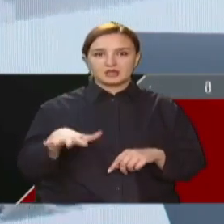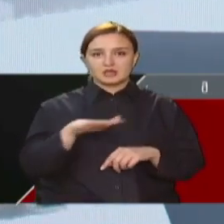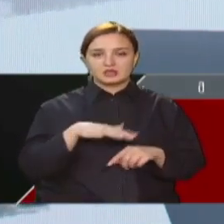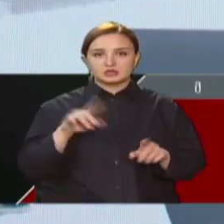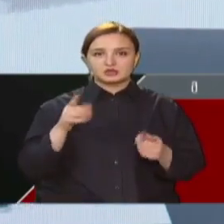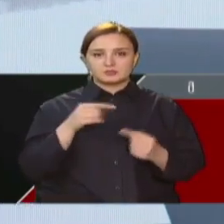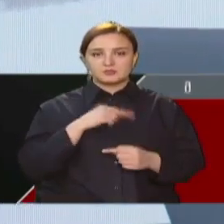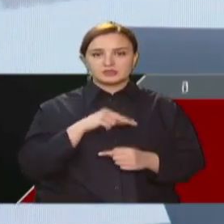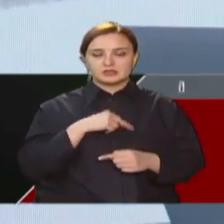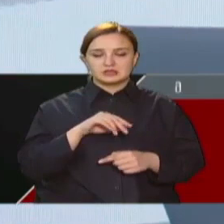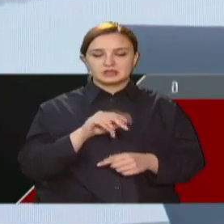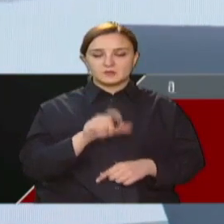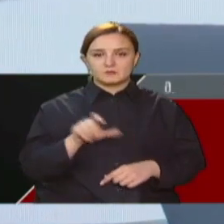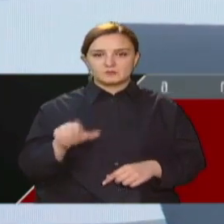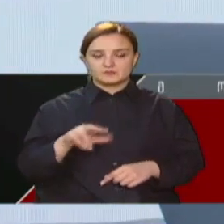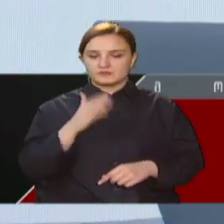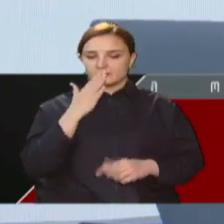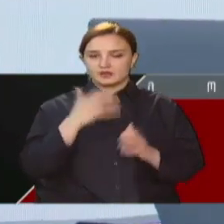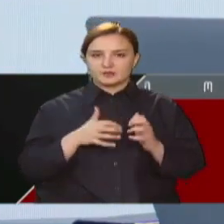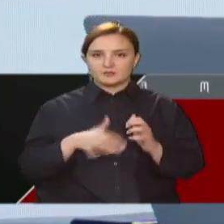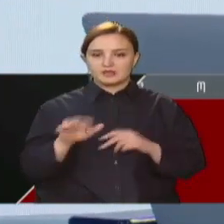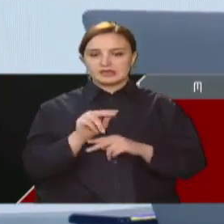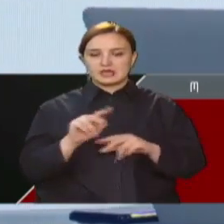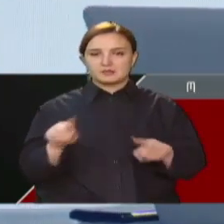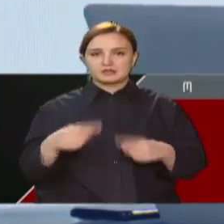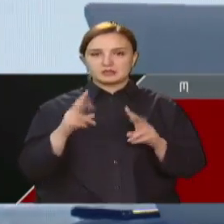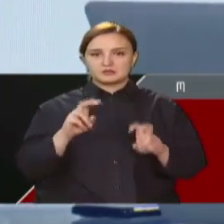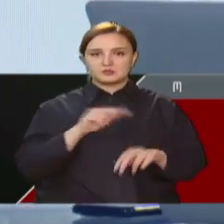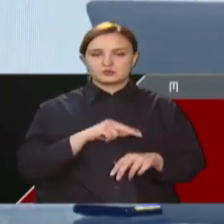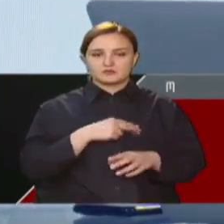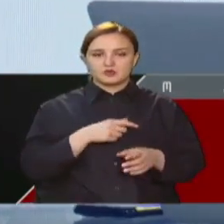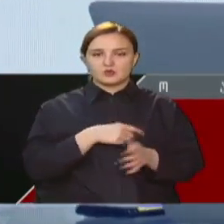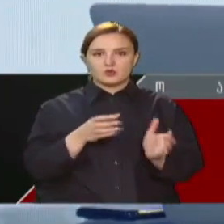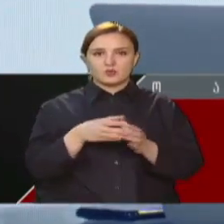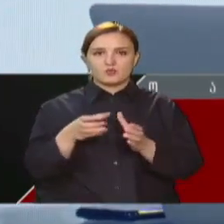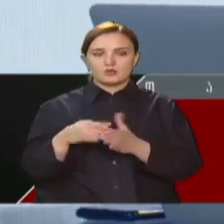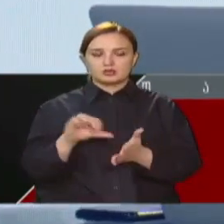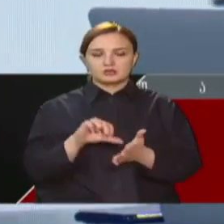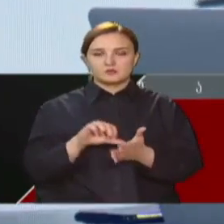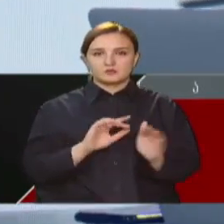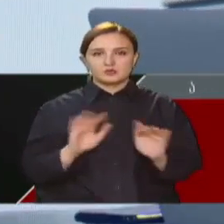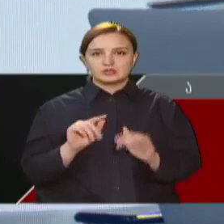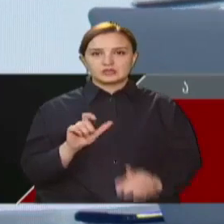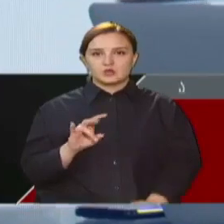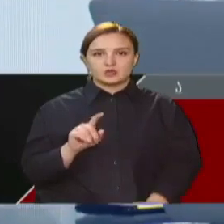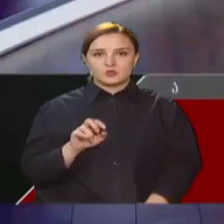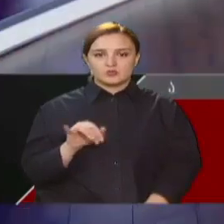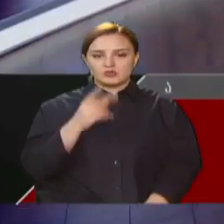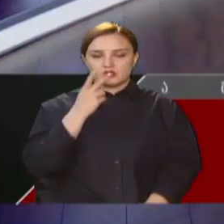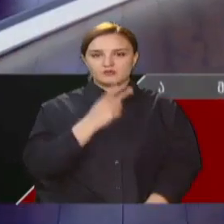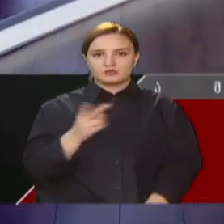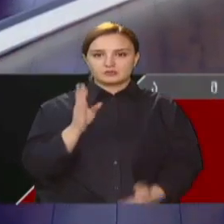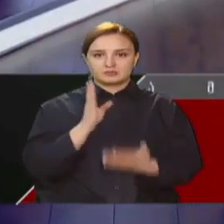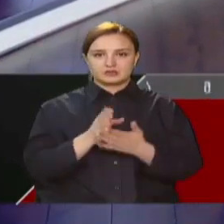შესაბამისი სამსახურების თანამშრომლები და ვაკის პარკის რეაბილიტაციაზე მომუშავე კომპანიების წარმომადგენლები. Პროცესს თეონა ხუბულავა აკვირდება, დეტალებით მას